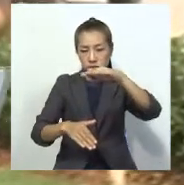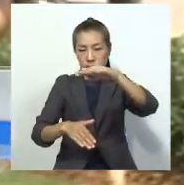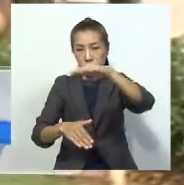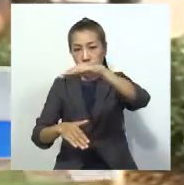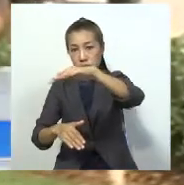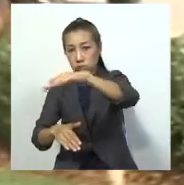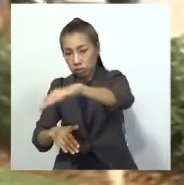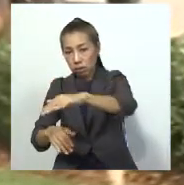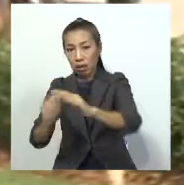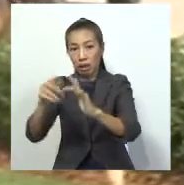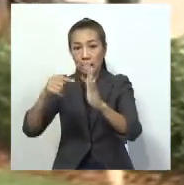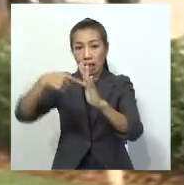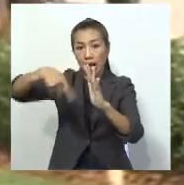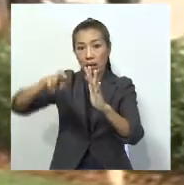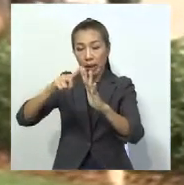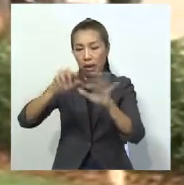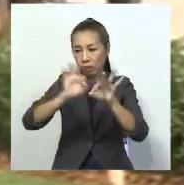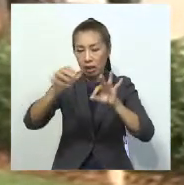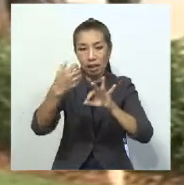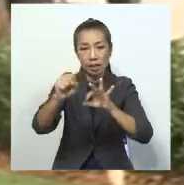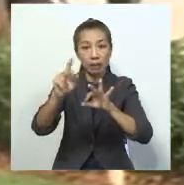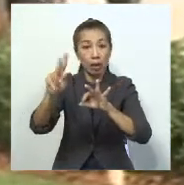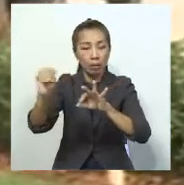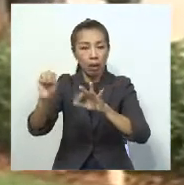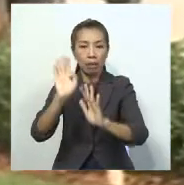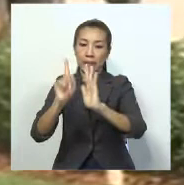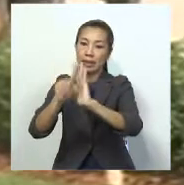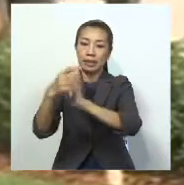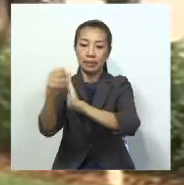ระยะทางประมาณ10กิโลเมตรค่ะใช้เวลาประมาณ10นาทีค่ะ